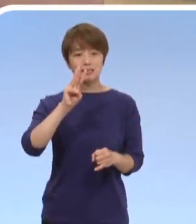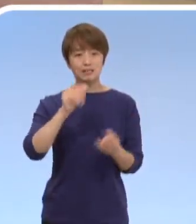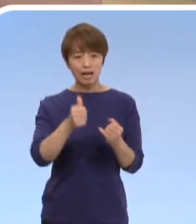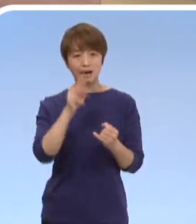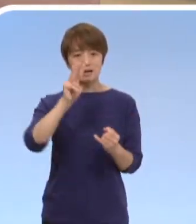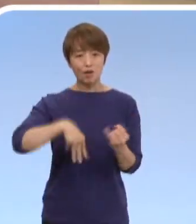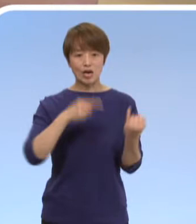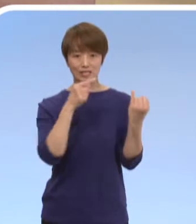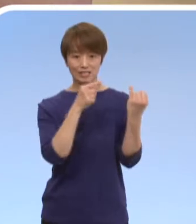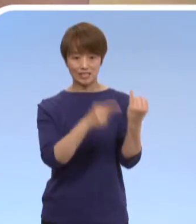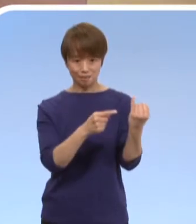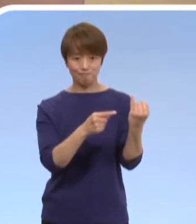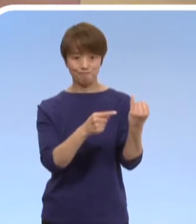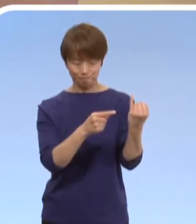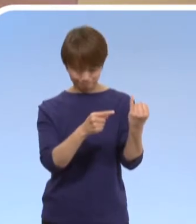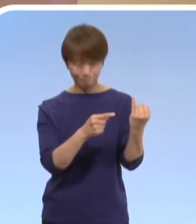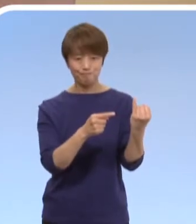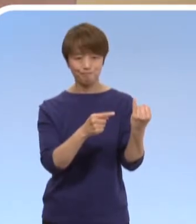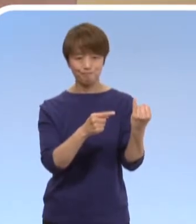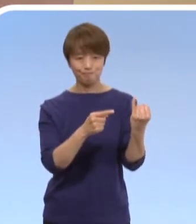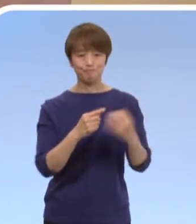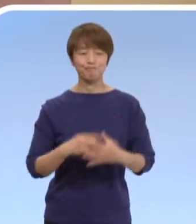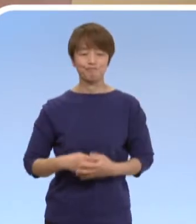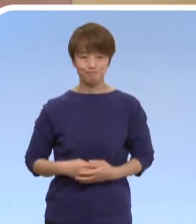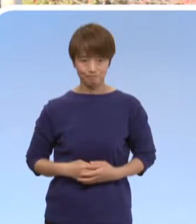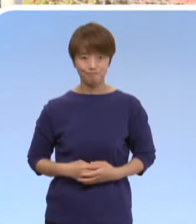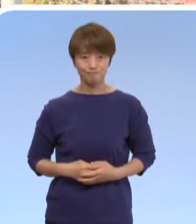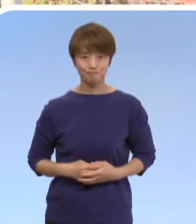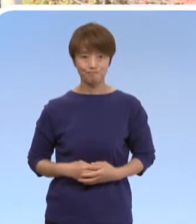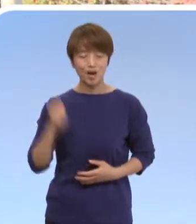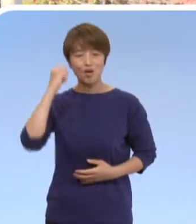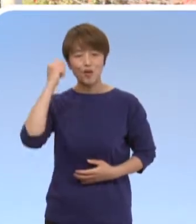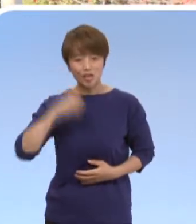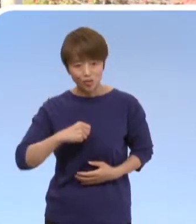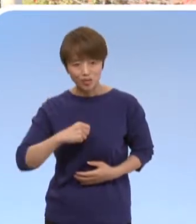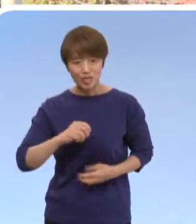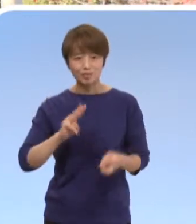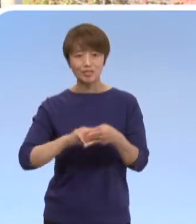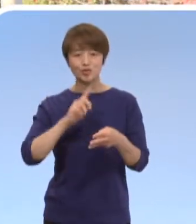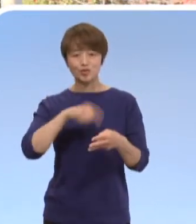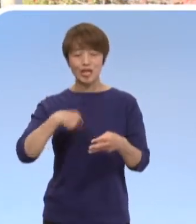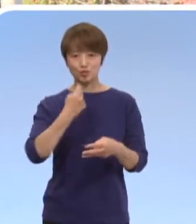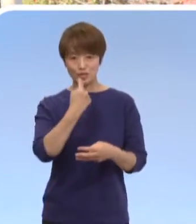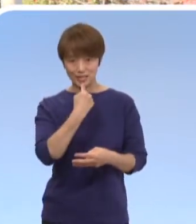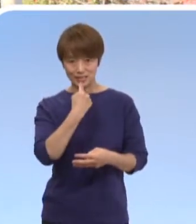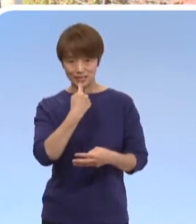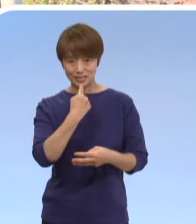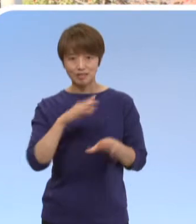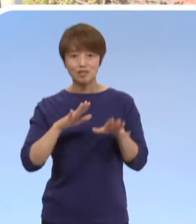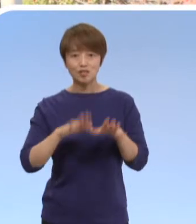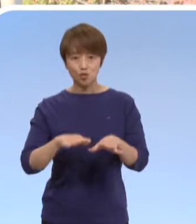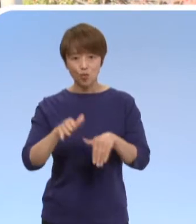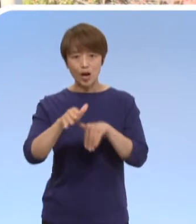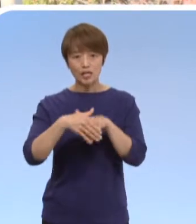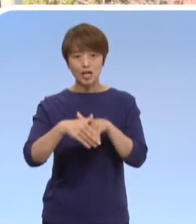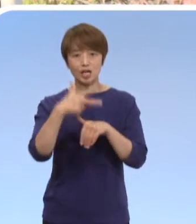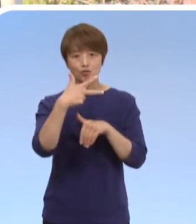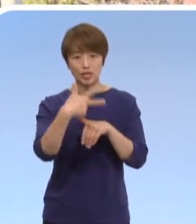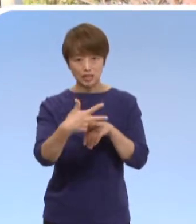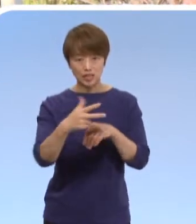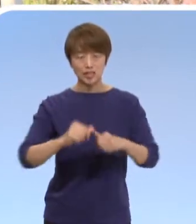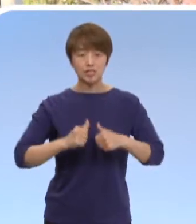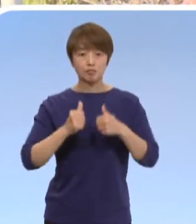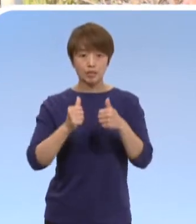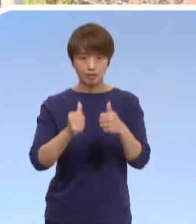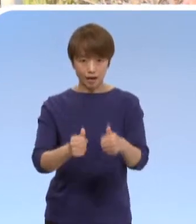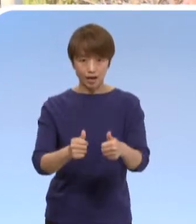さん。そしてリポーターは おはようございます、田口真理です。今日は宝塚市の